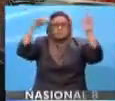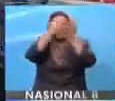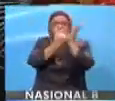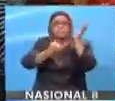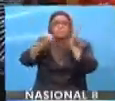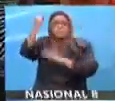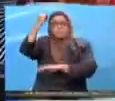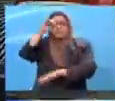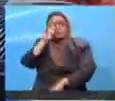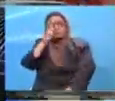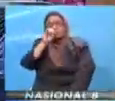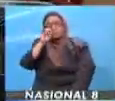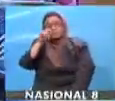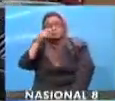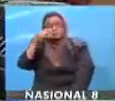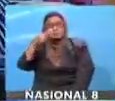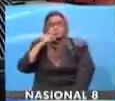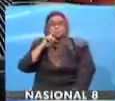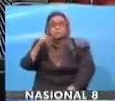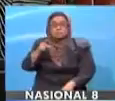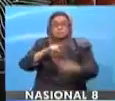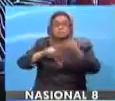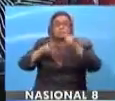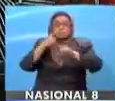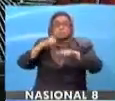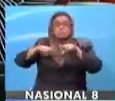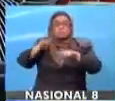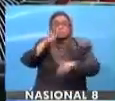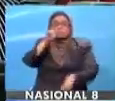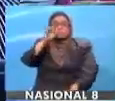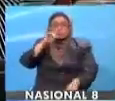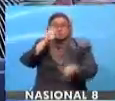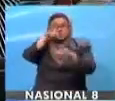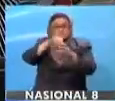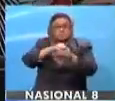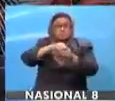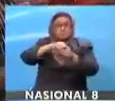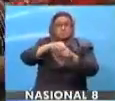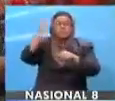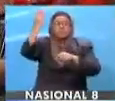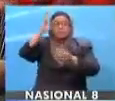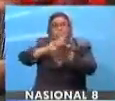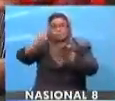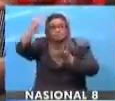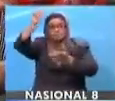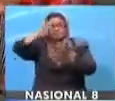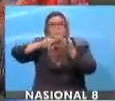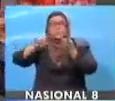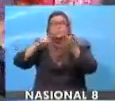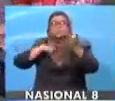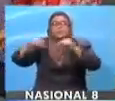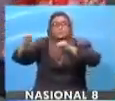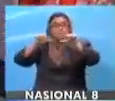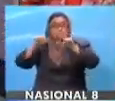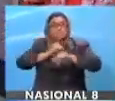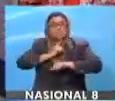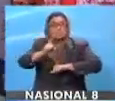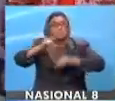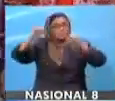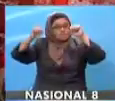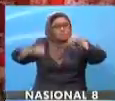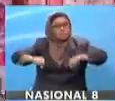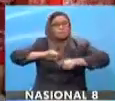Rakan Wasatiyah terdiri daripada kalangan pensyarah universiti, penjawat awam serta aktivis sosial Islam yang berkebolehan menyampaikan